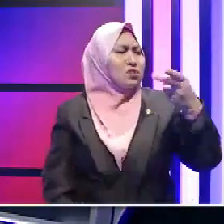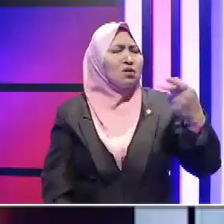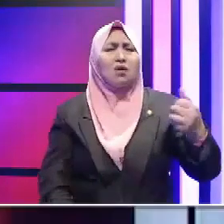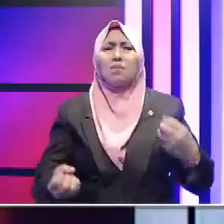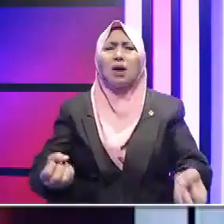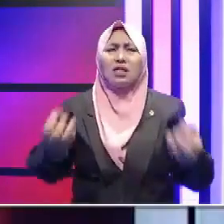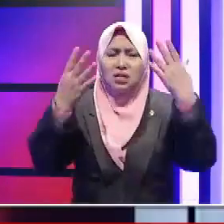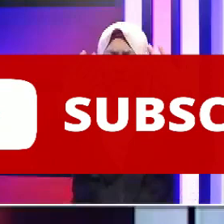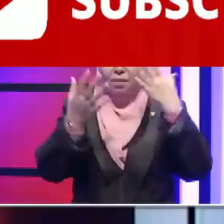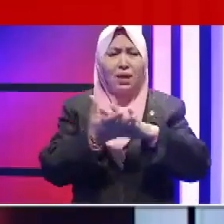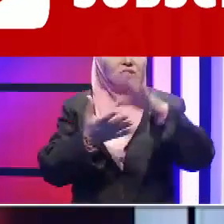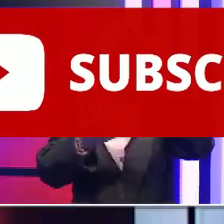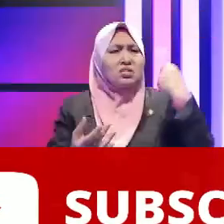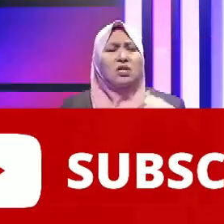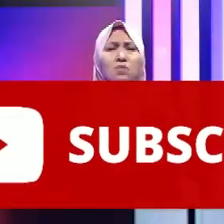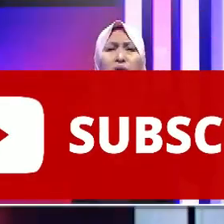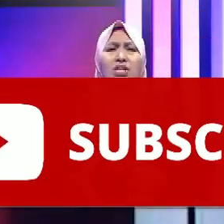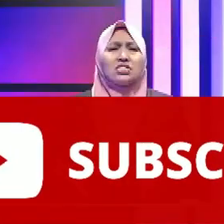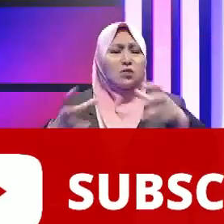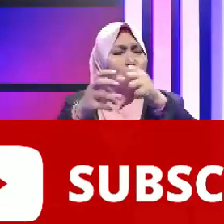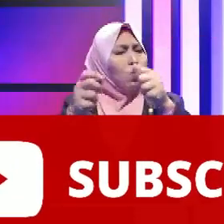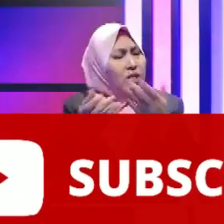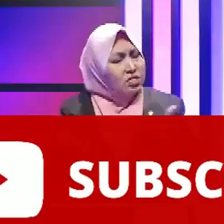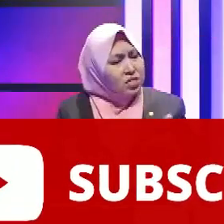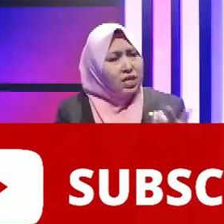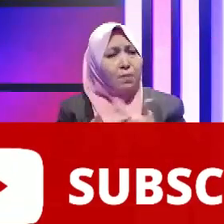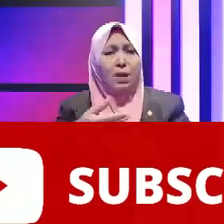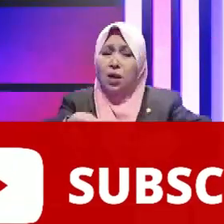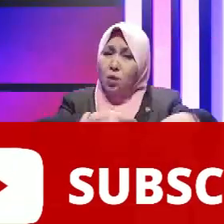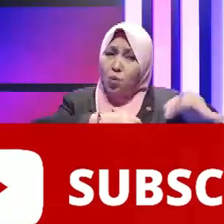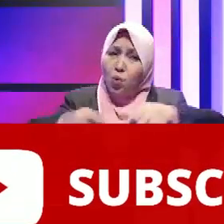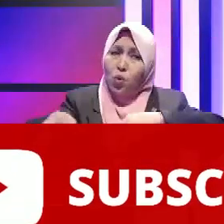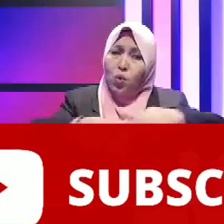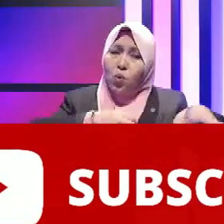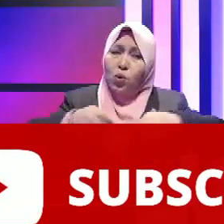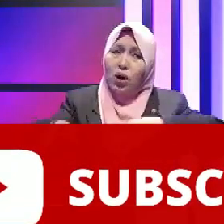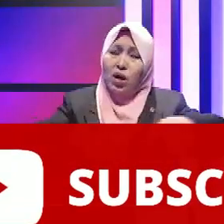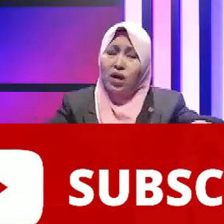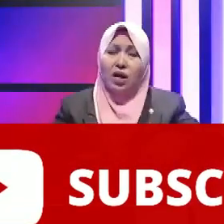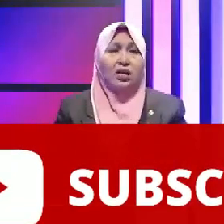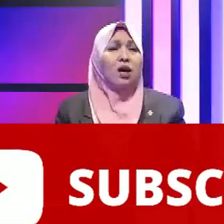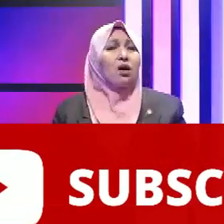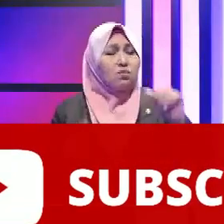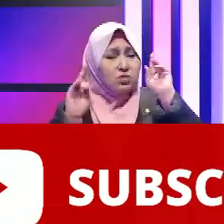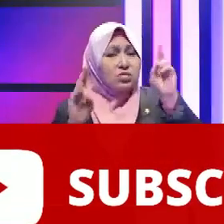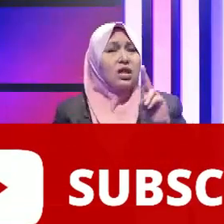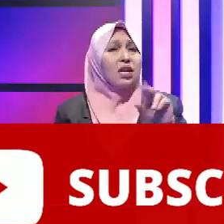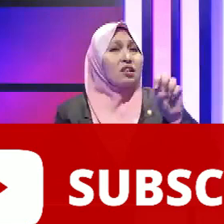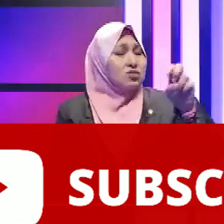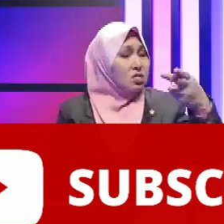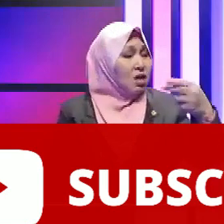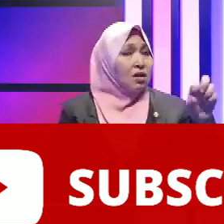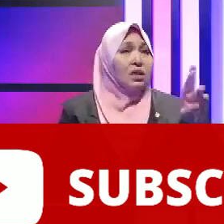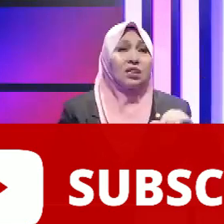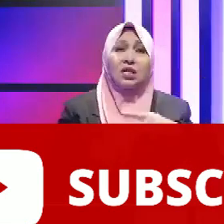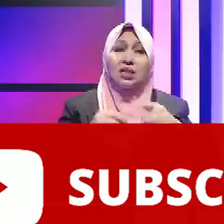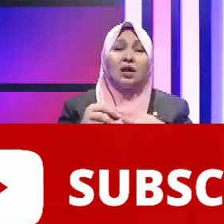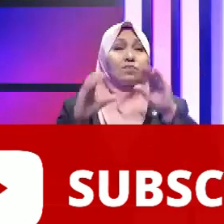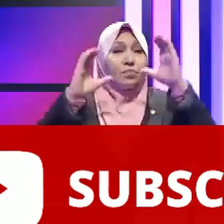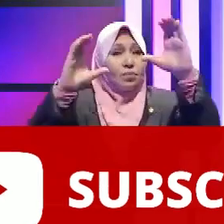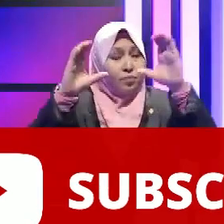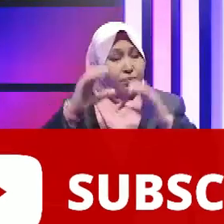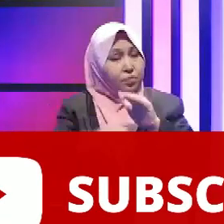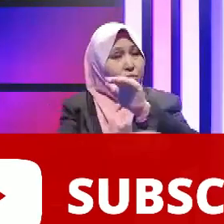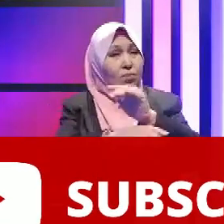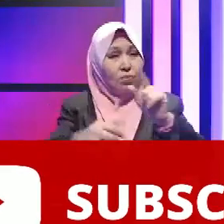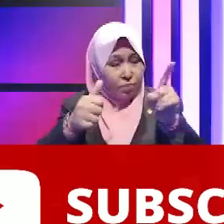pengajaran yang menarik yang saya beli simpulkan disini daripada huraian Ustaz Abu Rayyan Ustadzah disini mengenai tentang kaidah dakwah Nabi